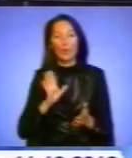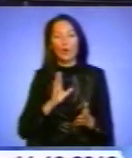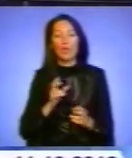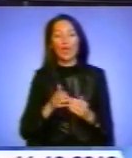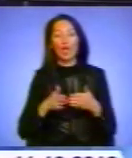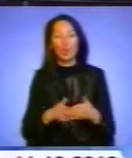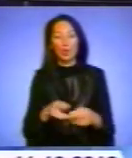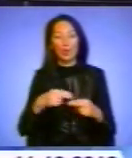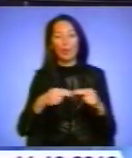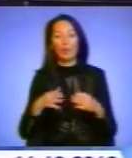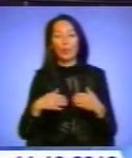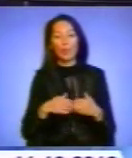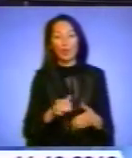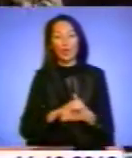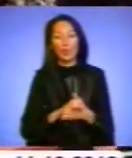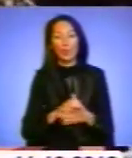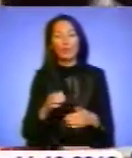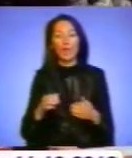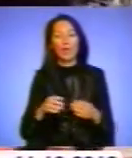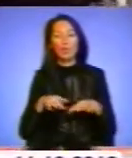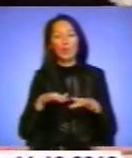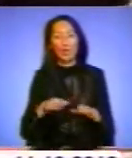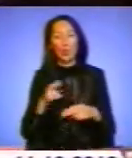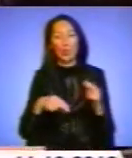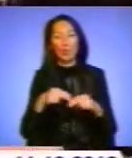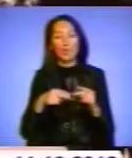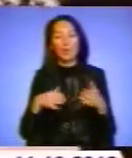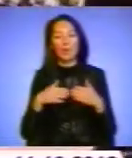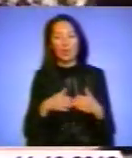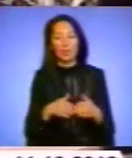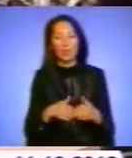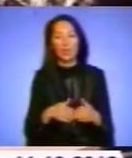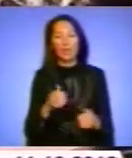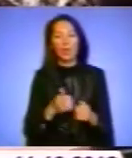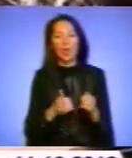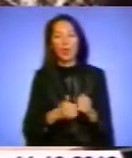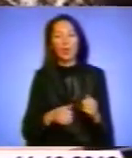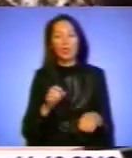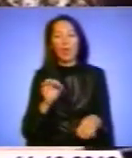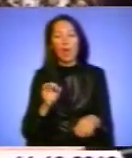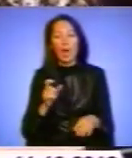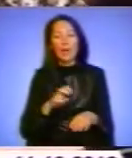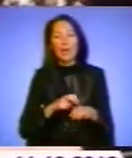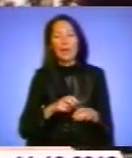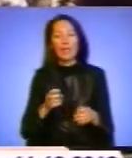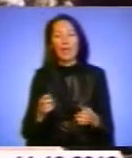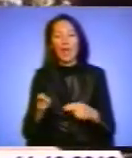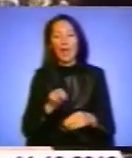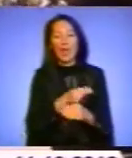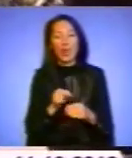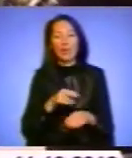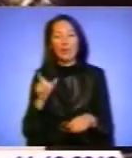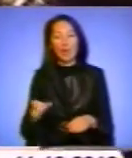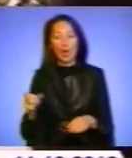будівництва танкерів-продуктовозів. Херсонські кардіологи рятуватимуть пацієнтів у новому центрі серця. Сучасний